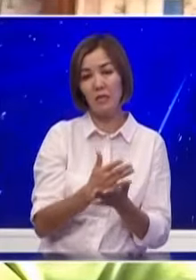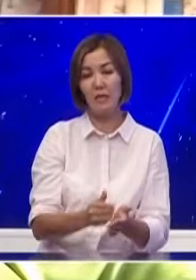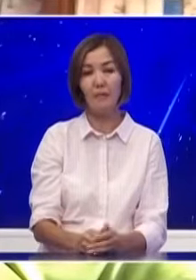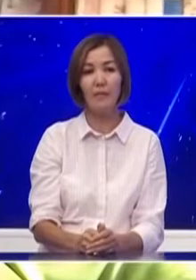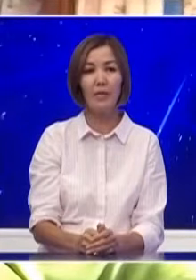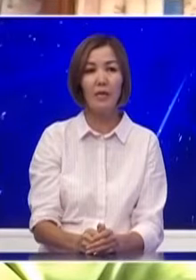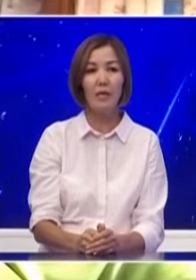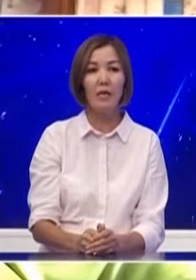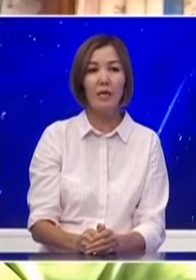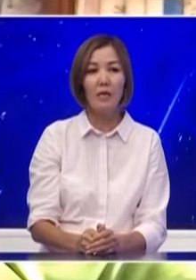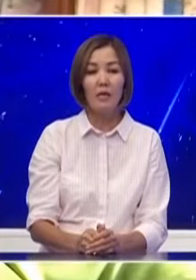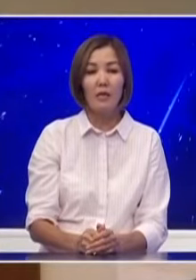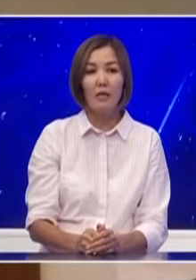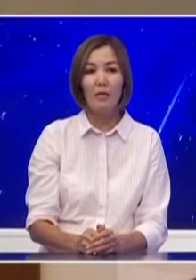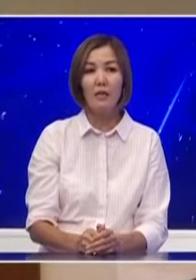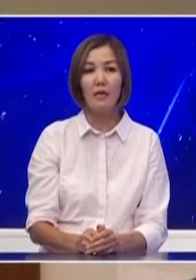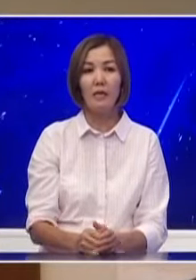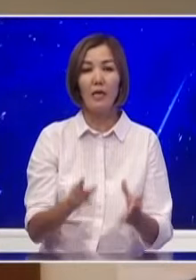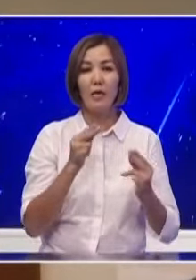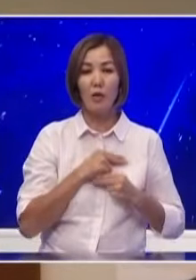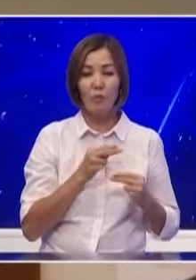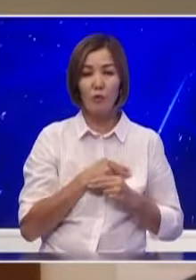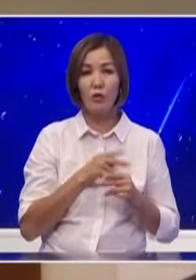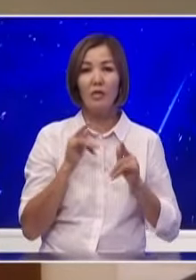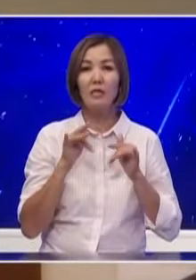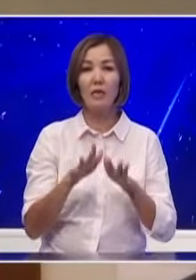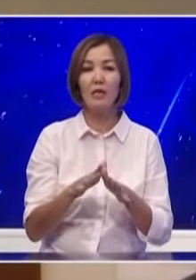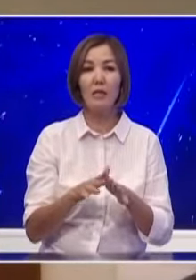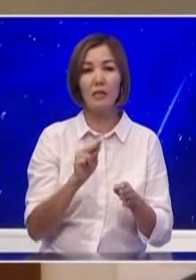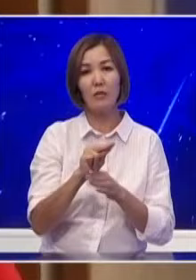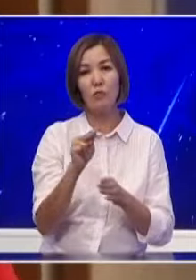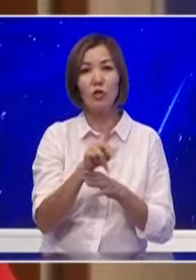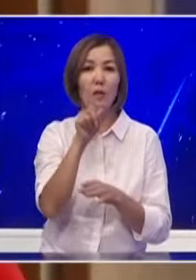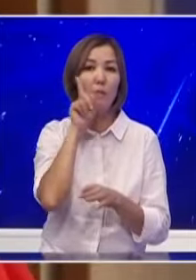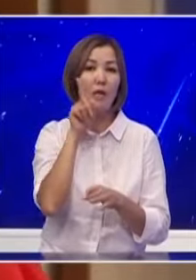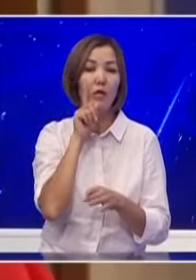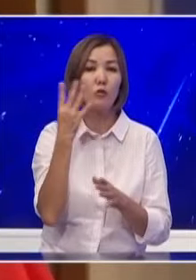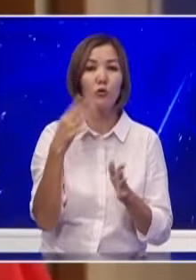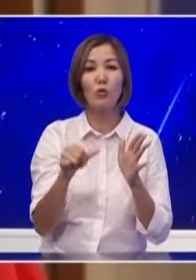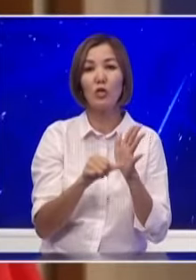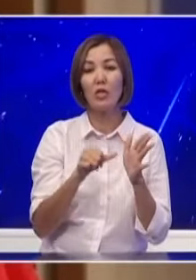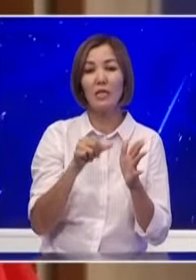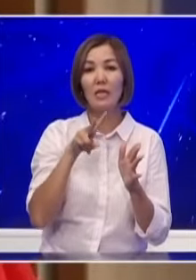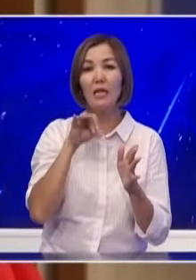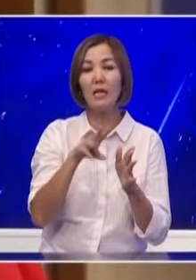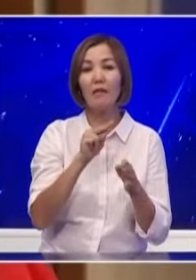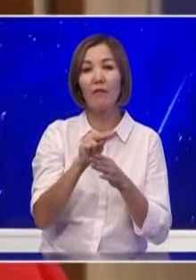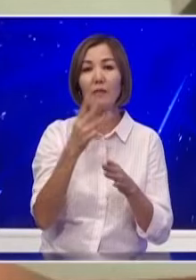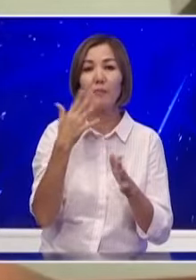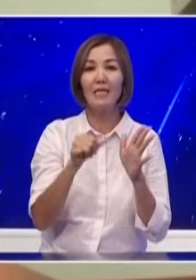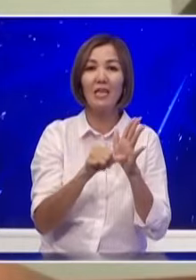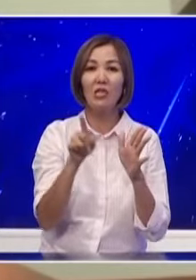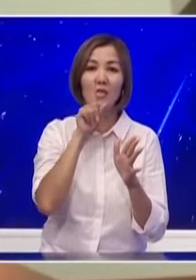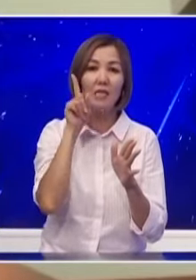Следует отметить, что немало было и тех, кто обучились библиотечному делу у Мирам Гульжабиевой. За 46 лет работы она воспитала